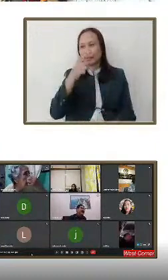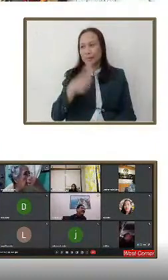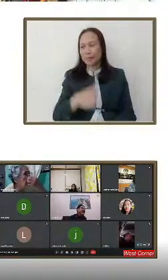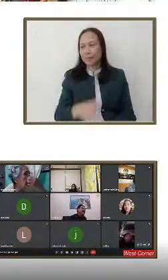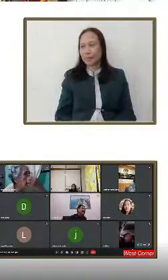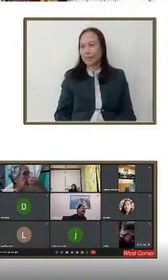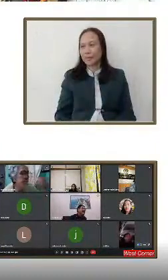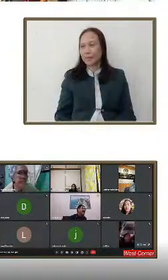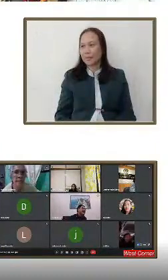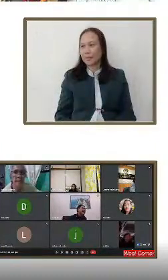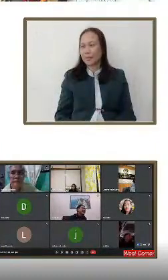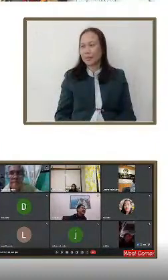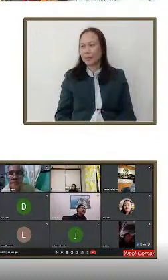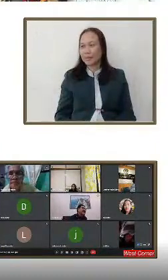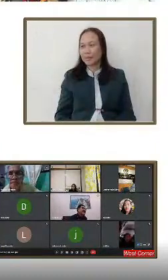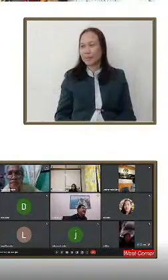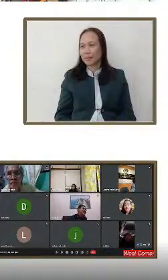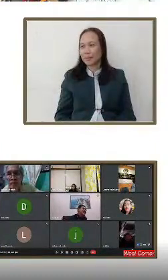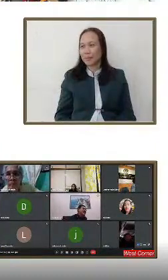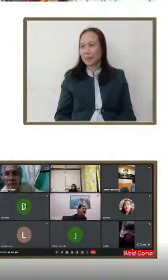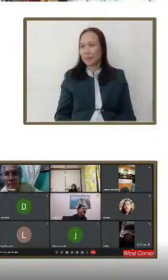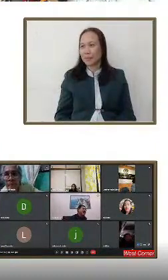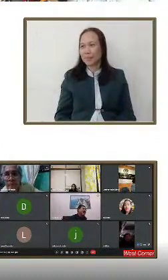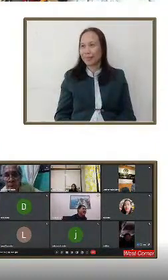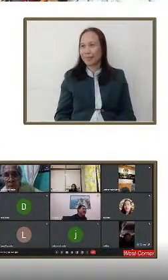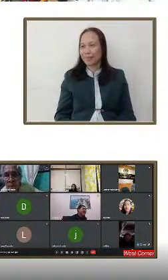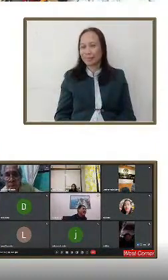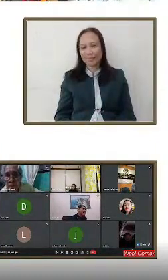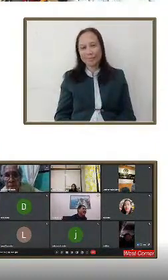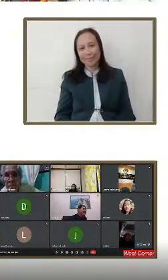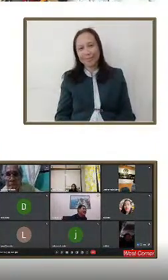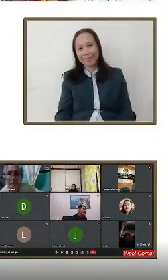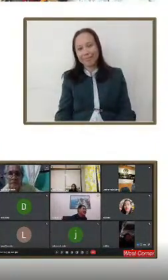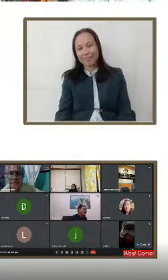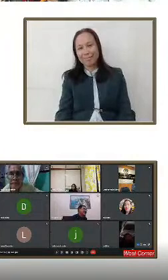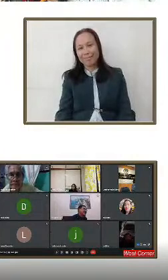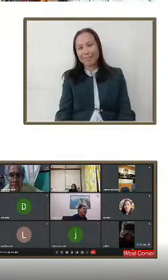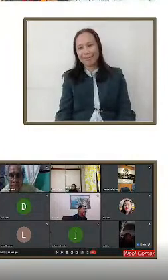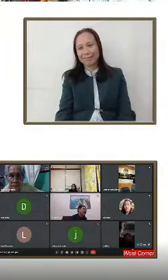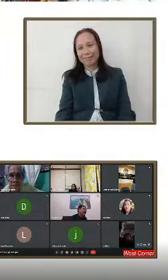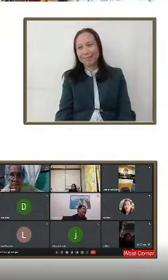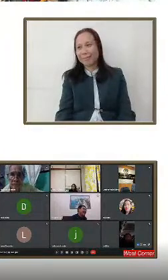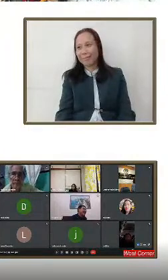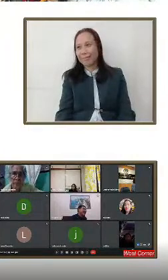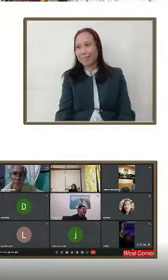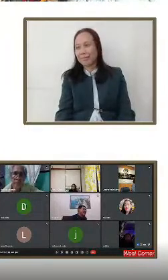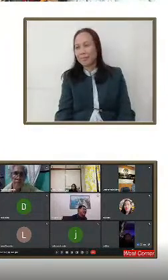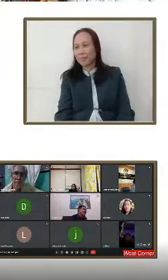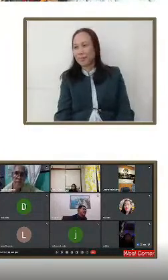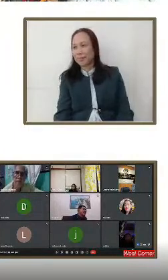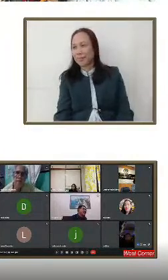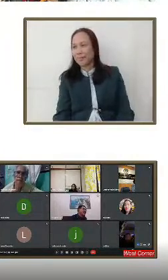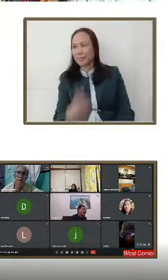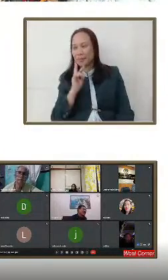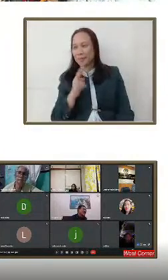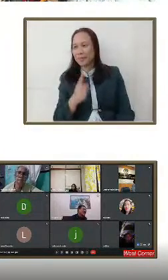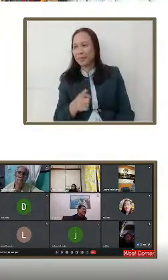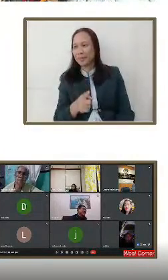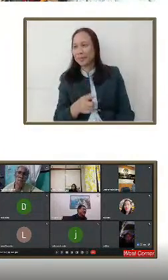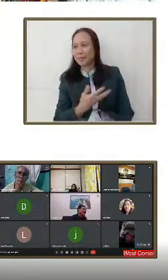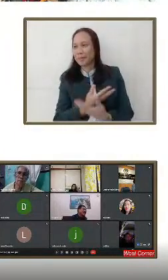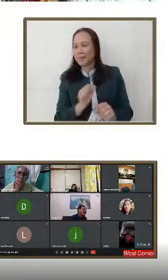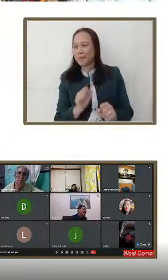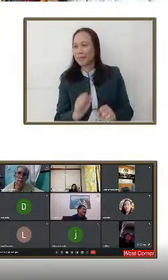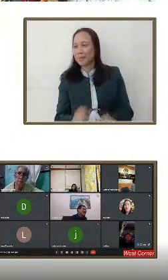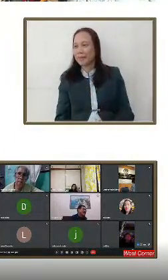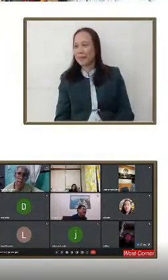check. Ligtas ka na ba? Tayo, tayo. Ligtas ka na ba? Hanggang